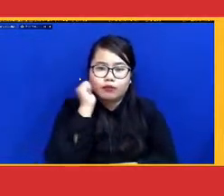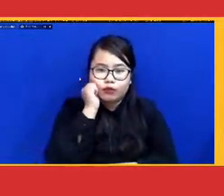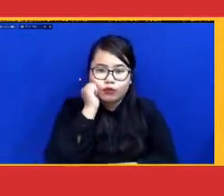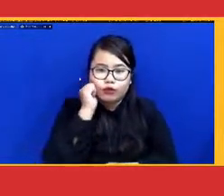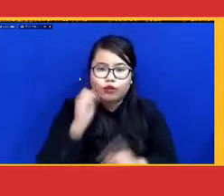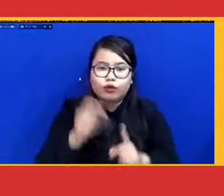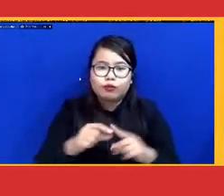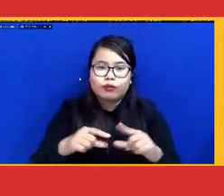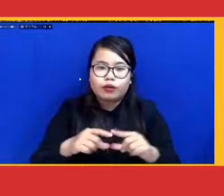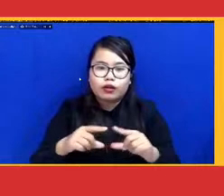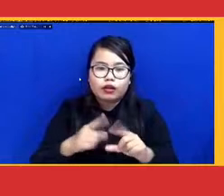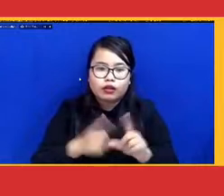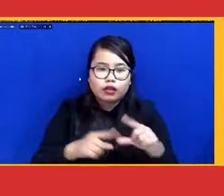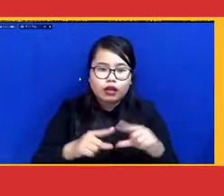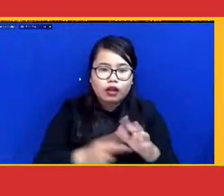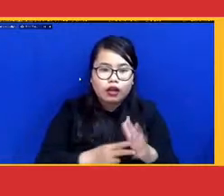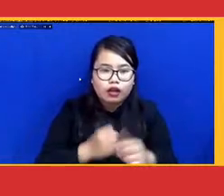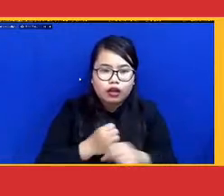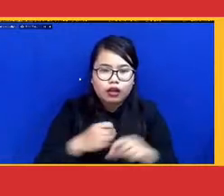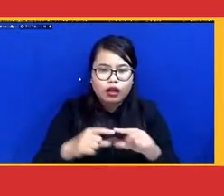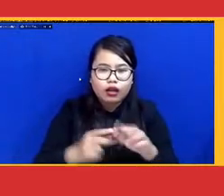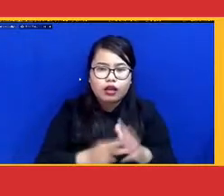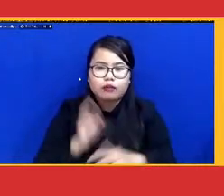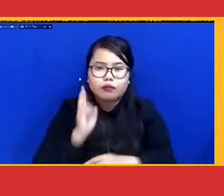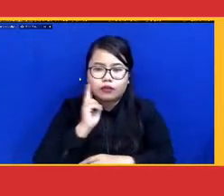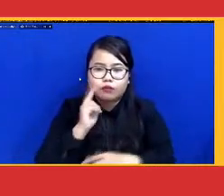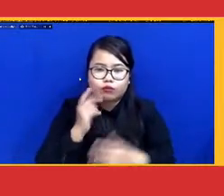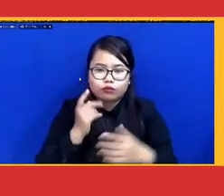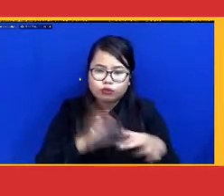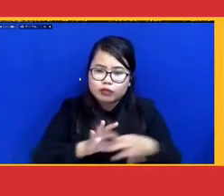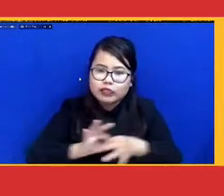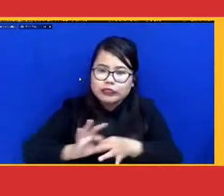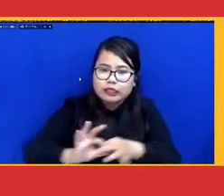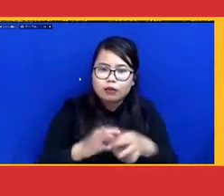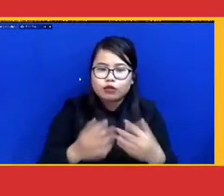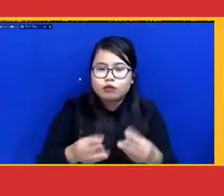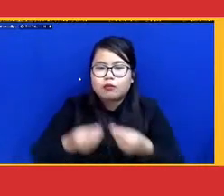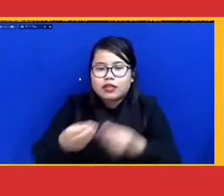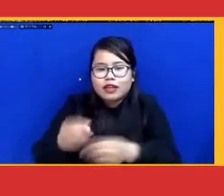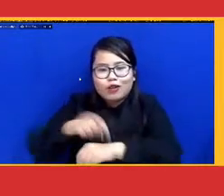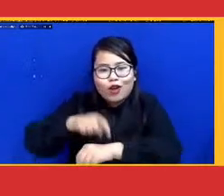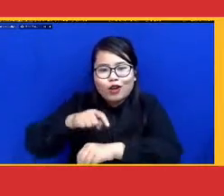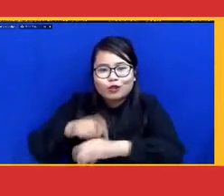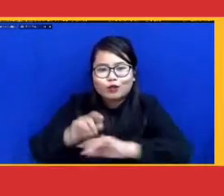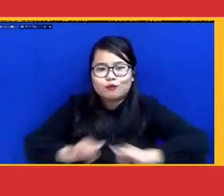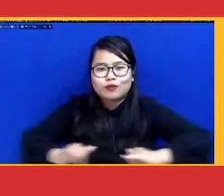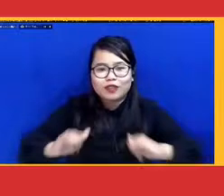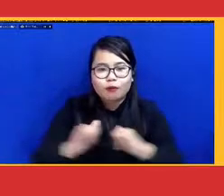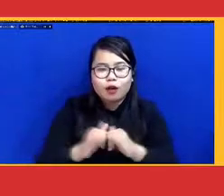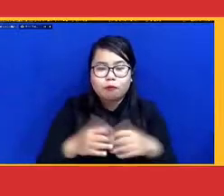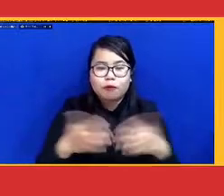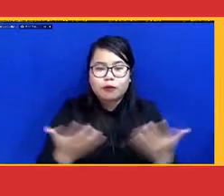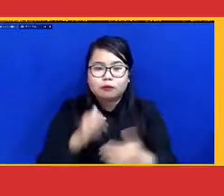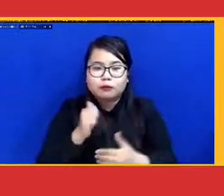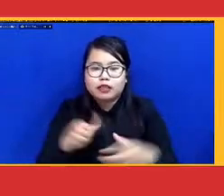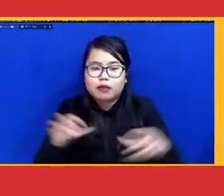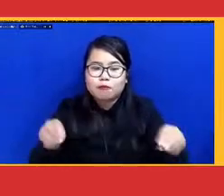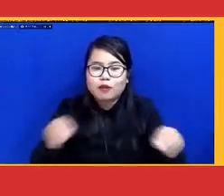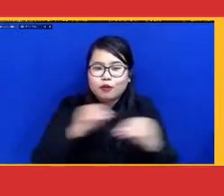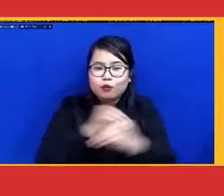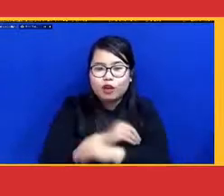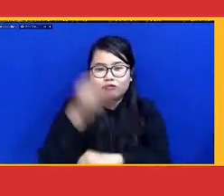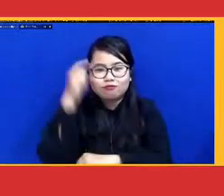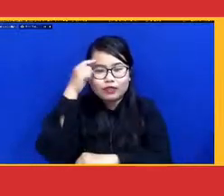Parayangan, Ibu Sirgaya Yasid, atas kerjasamanya dan meluangkan waktu bersama untuk saling tukar pikiran